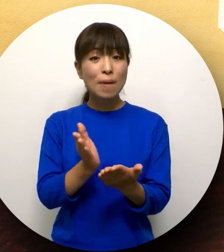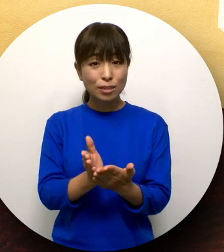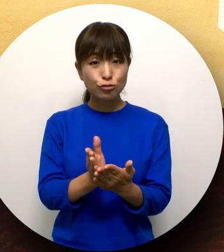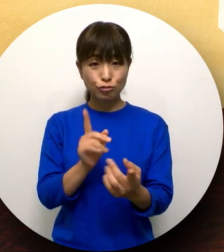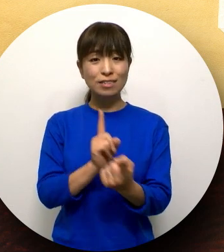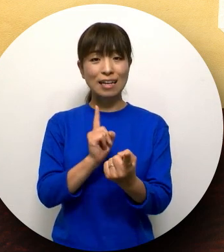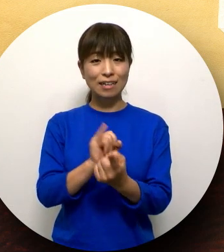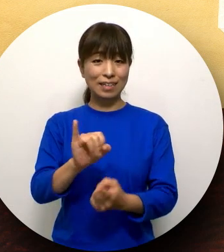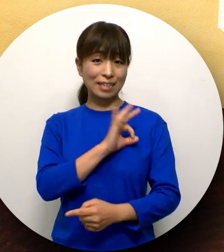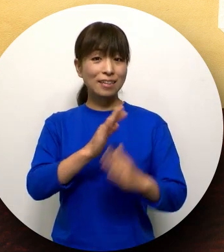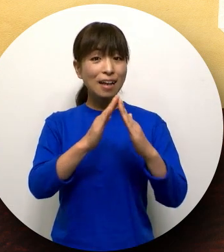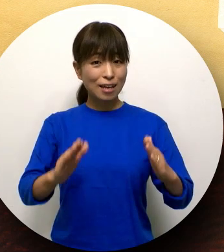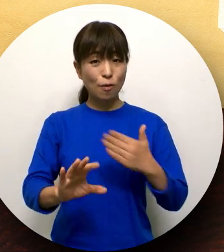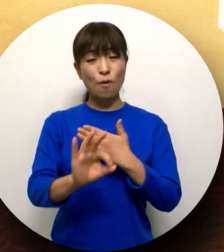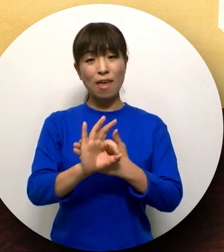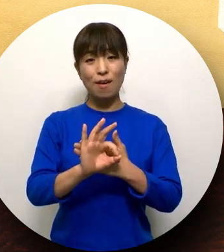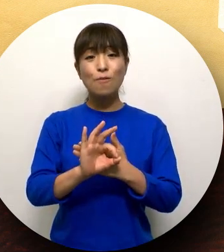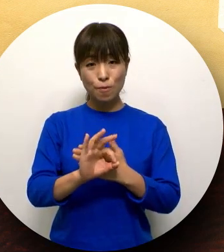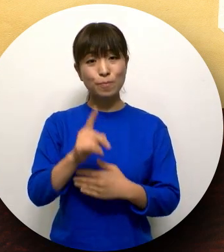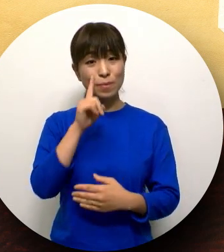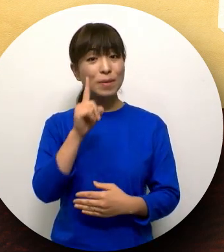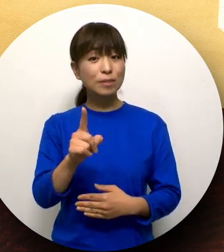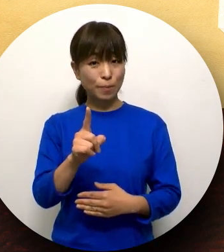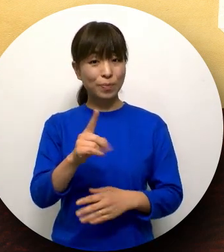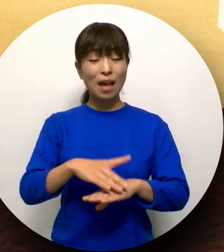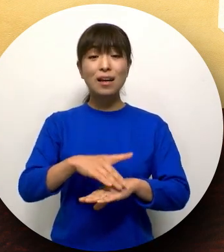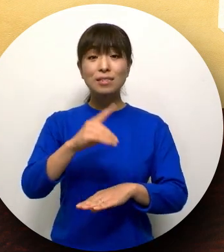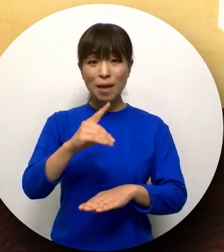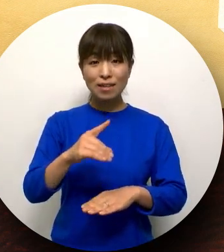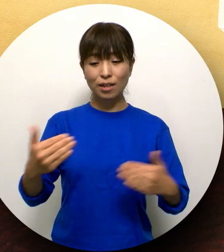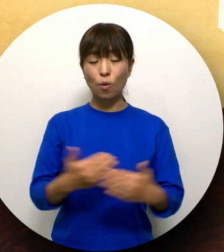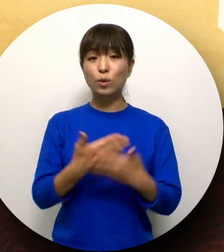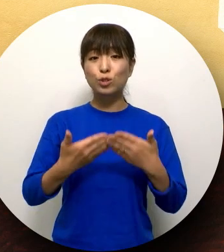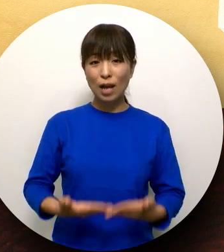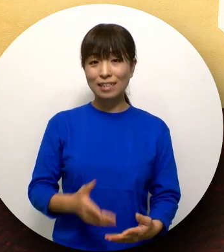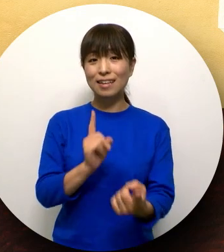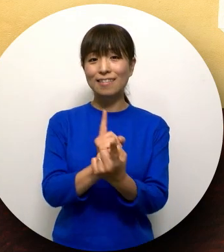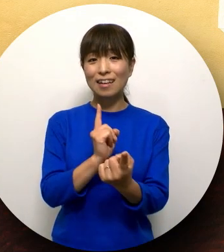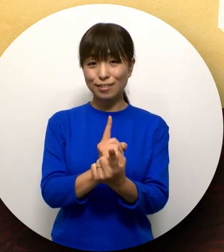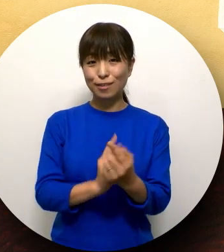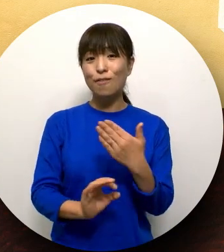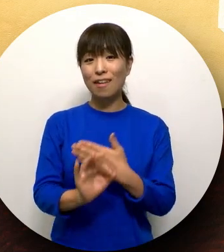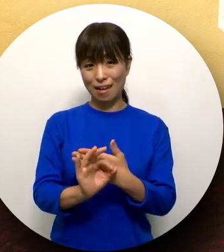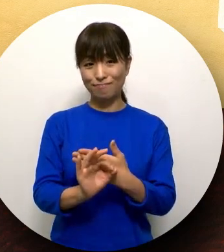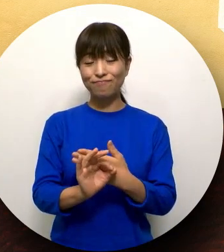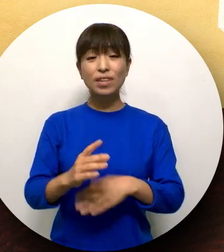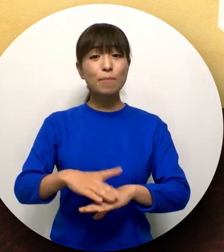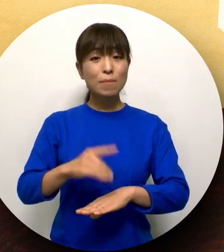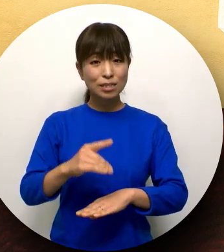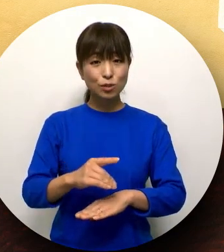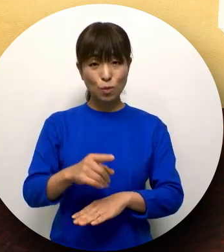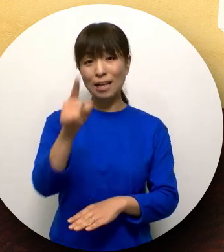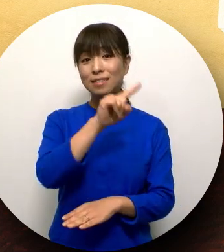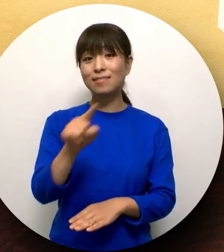策委員会の取り組み事例を見てみよう。はじめに交通安全対策のケース。まずは